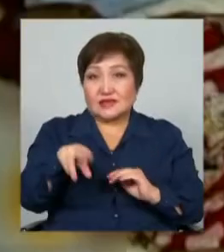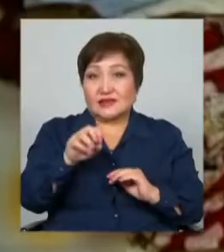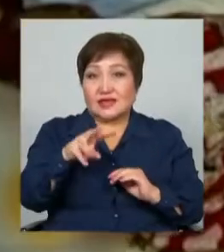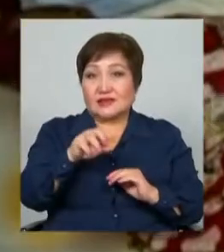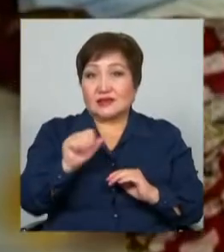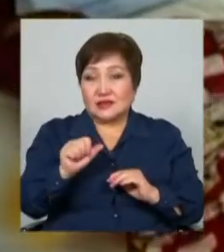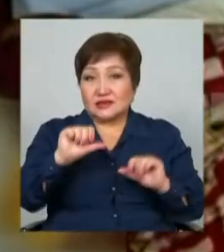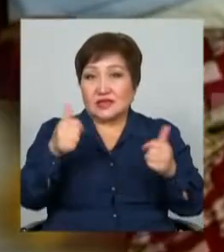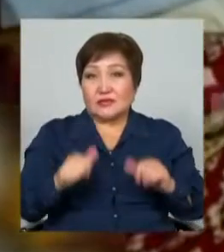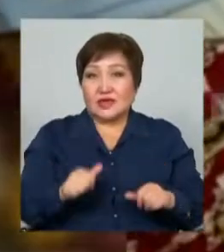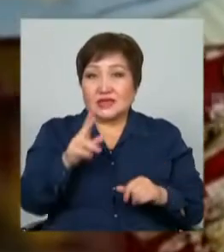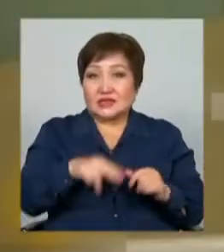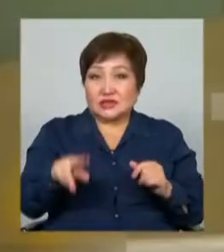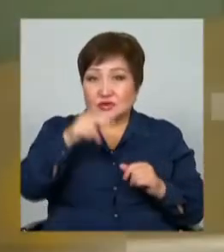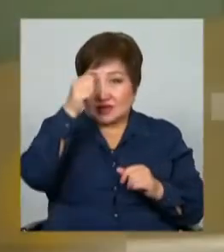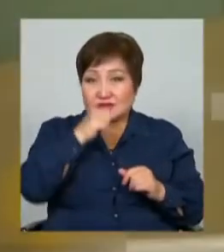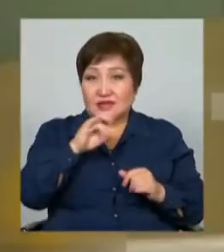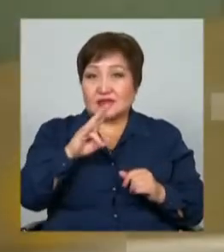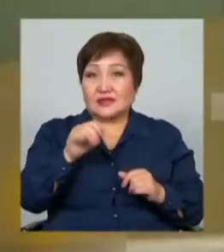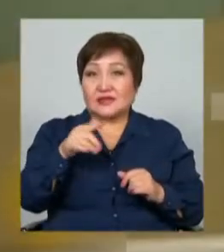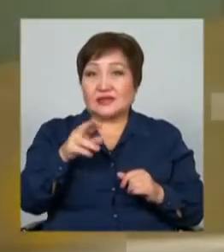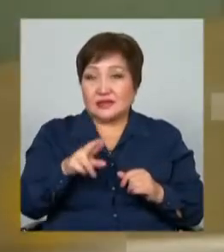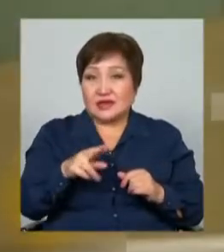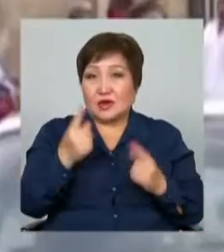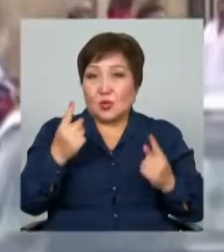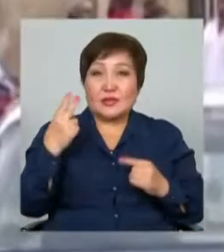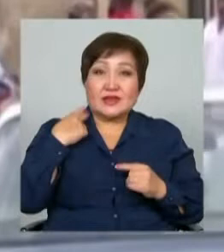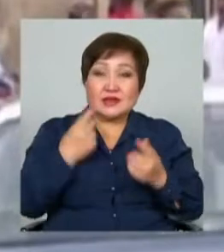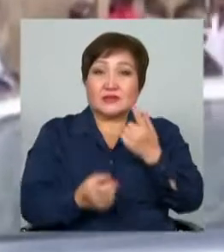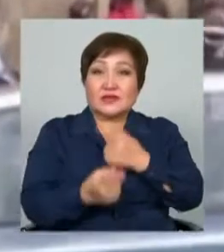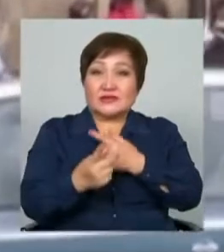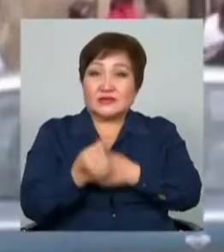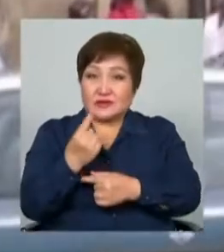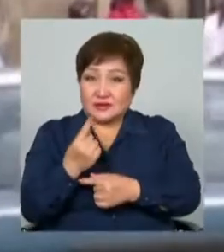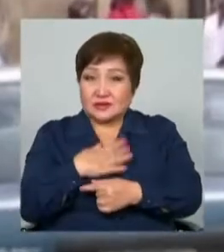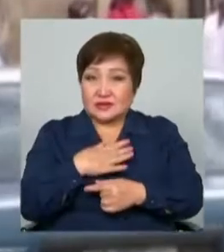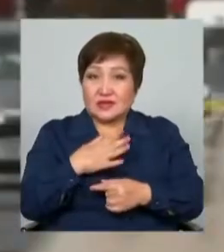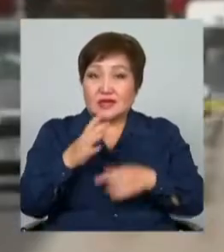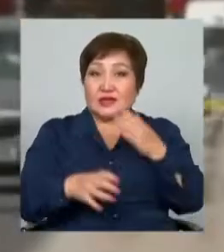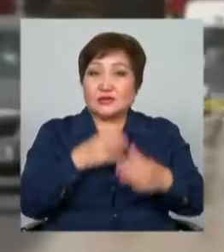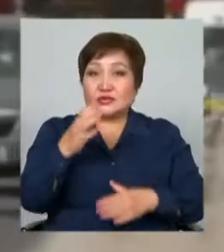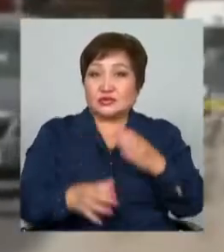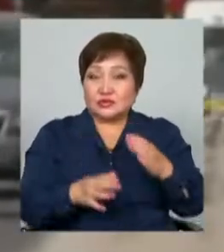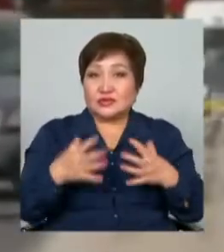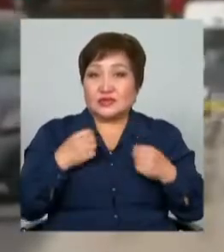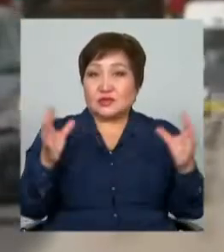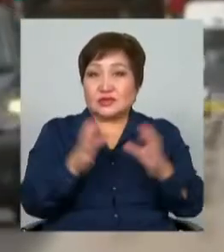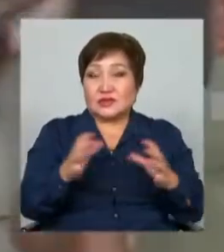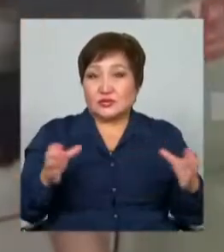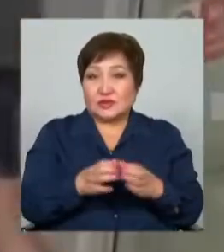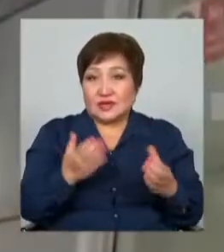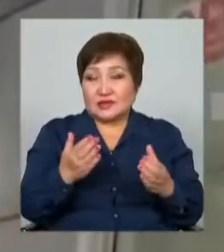90 айында Нигерия мен Ұлыбританияда пайда болған еді. Дүниежүзілік денсаулық сақтау ұйымының мәліметінше қазір әлемнің 77